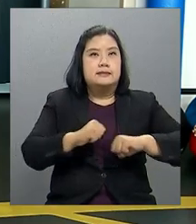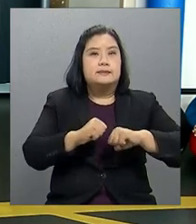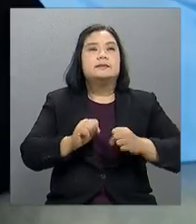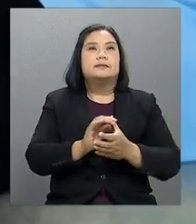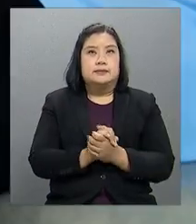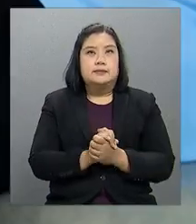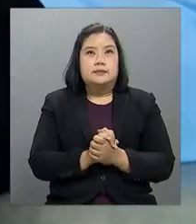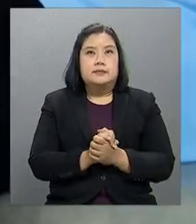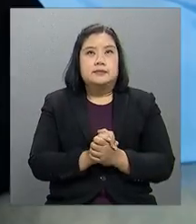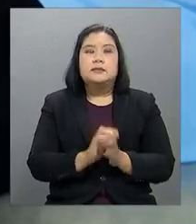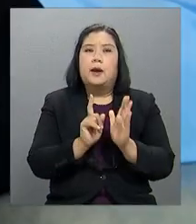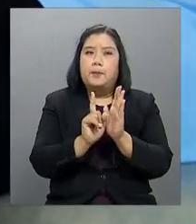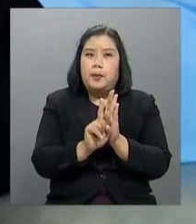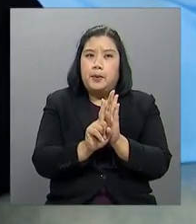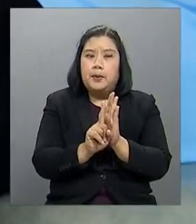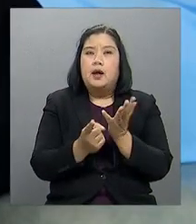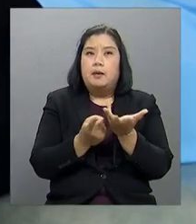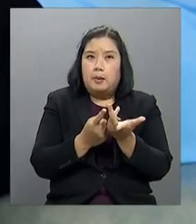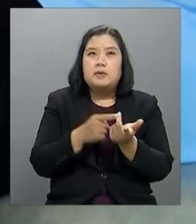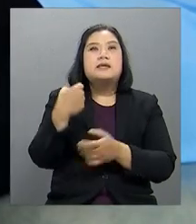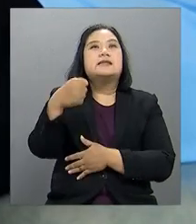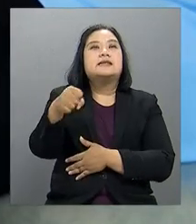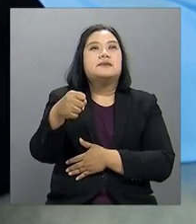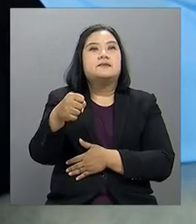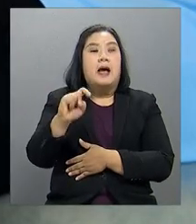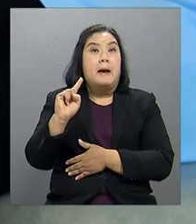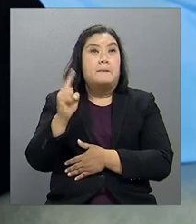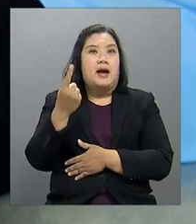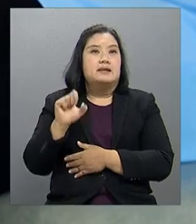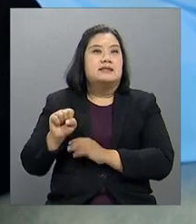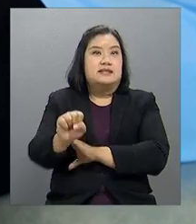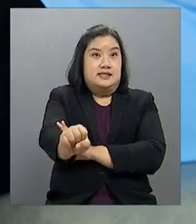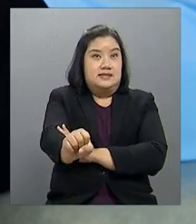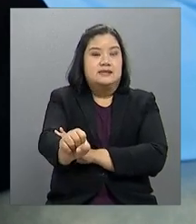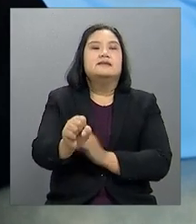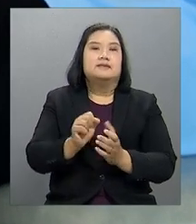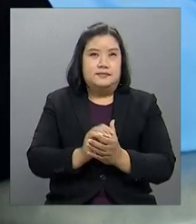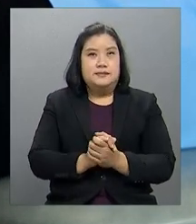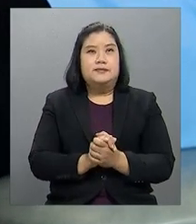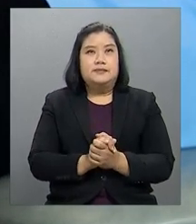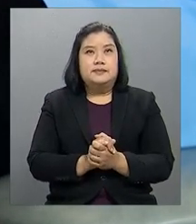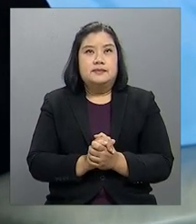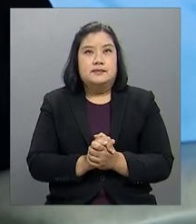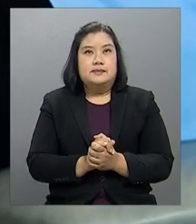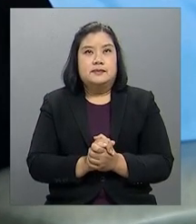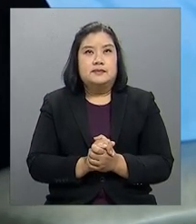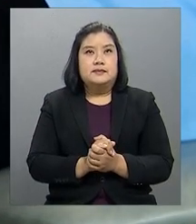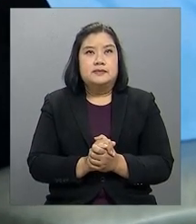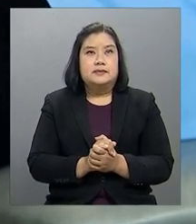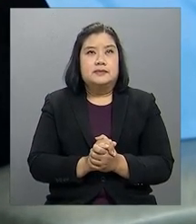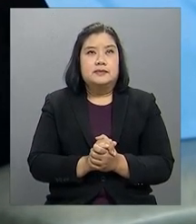ครั้งแล้วก็เหยียดออกก็ได้อย่างนี้นะคะหลังออกกำลังกายถ้ารู้สึ